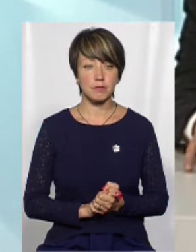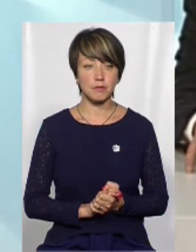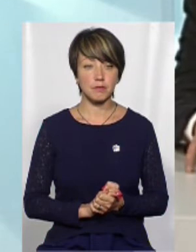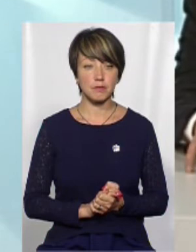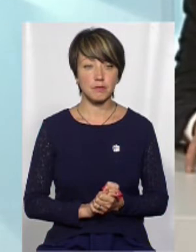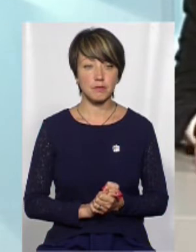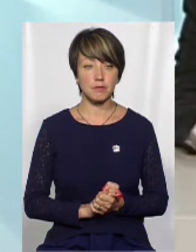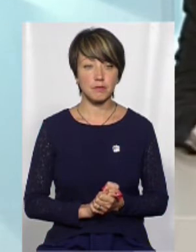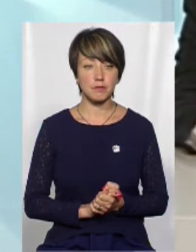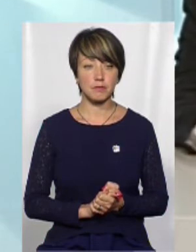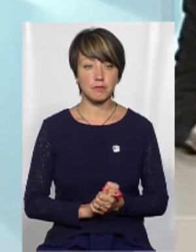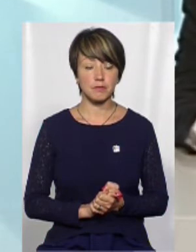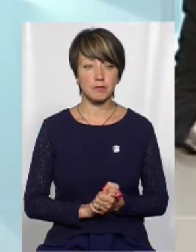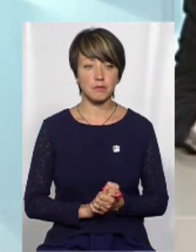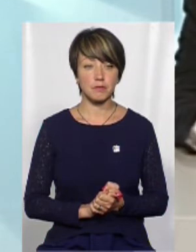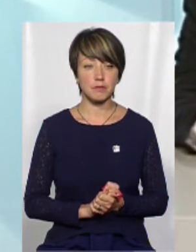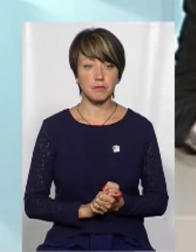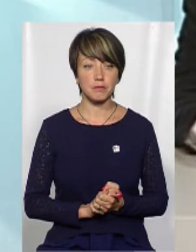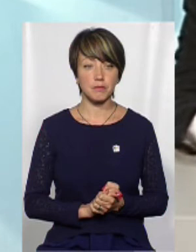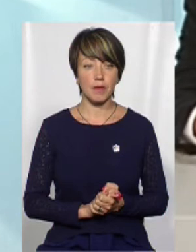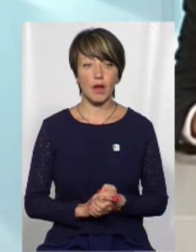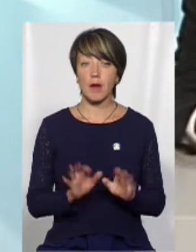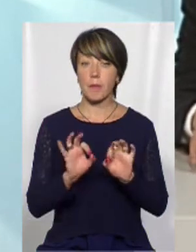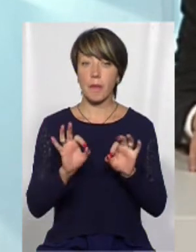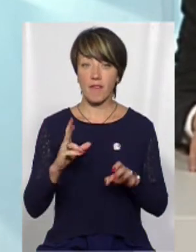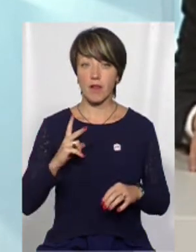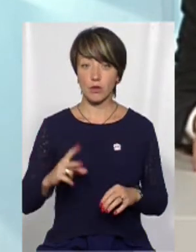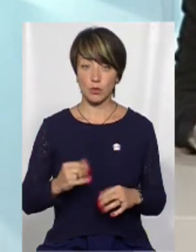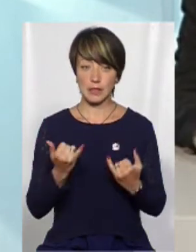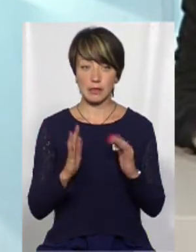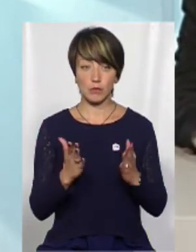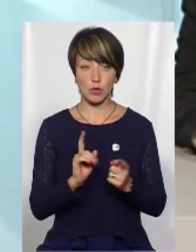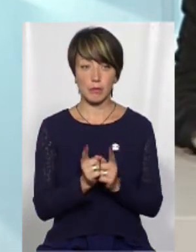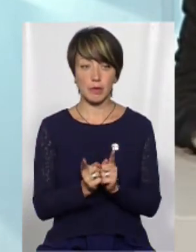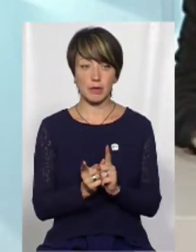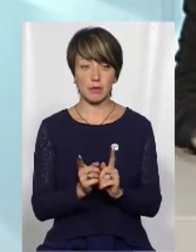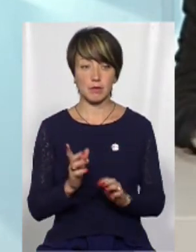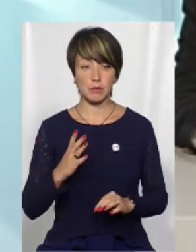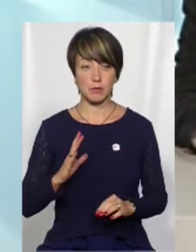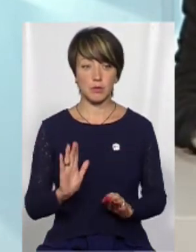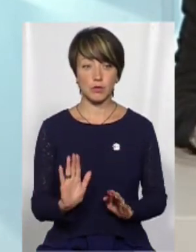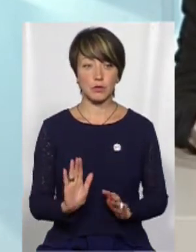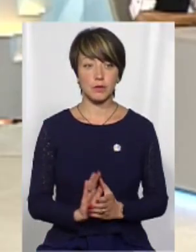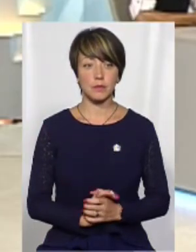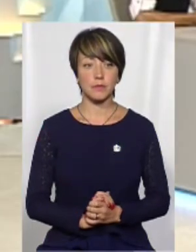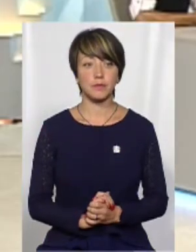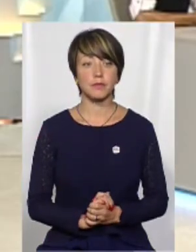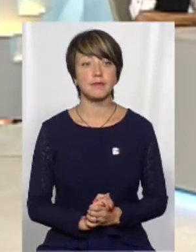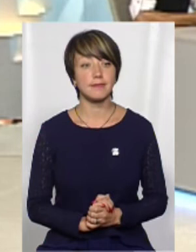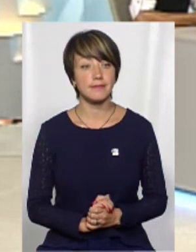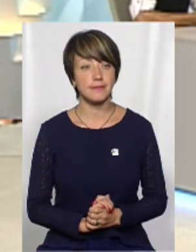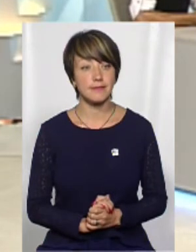bien une raison. Donc ces gens-là sont plus informés que moi. S'ils n'ouvrent pas de magasin à Хмельницьк, il y a bien une